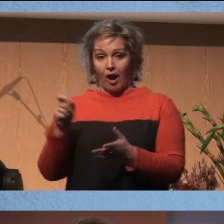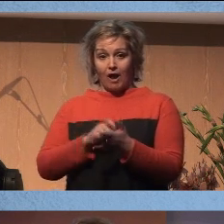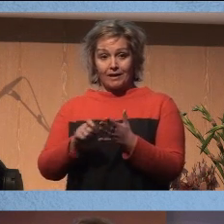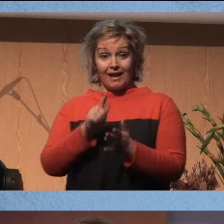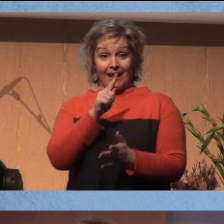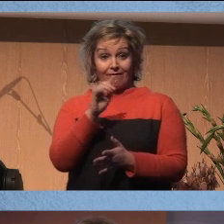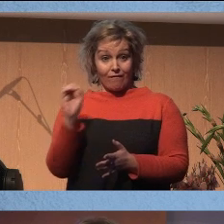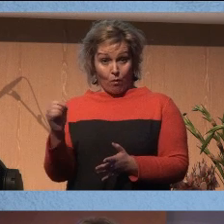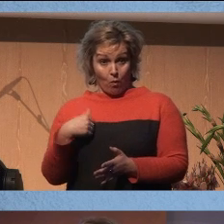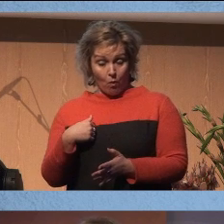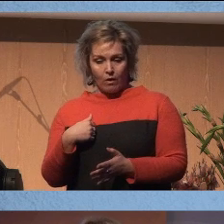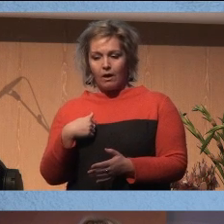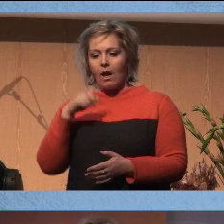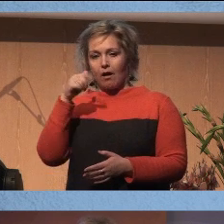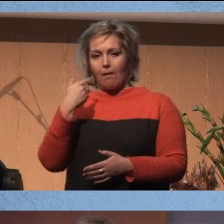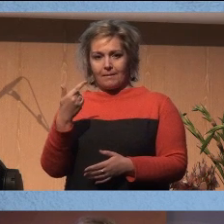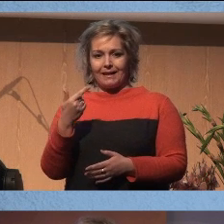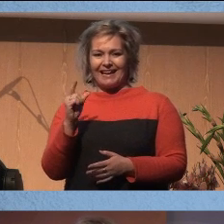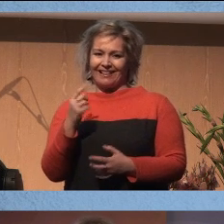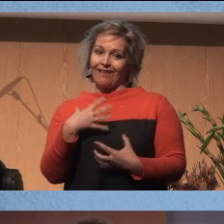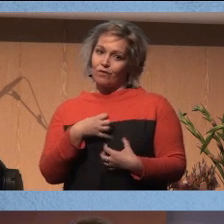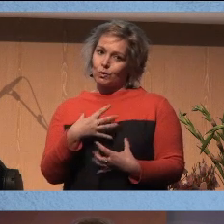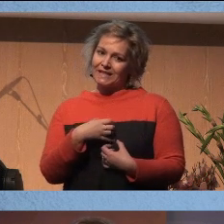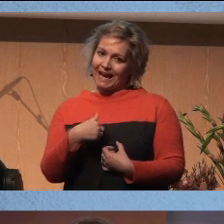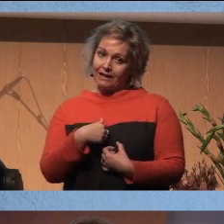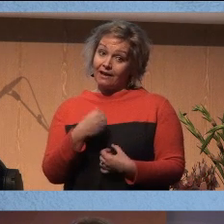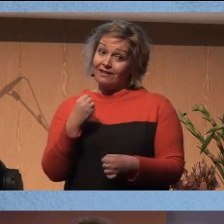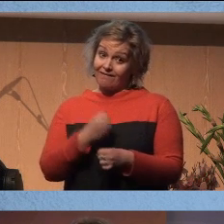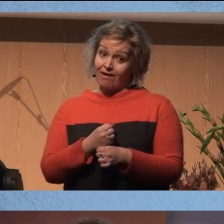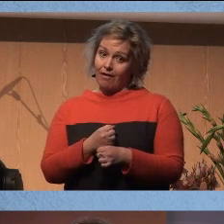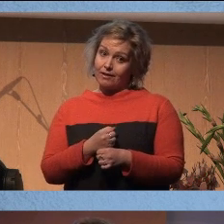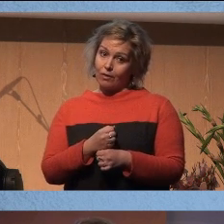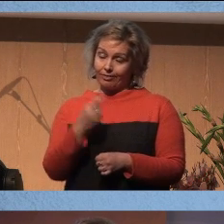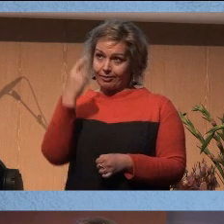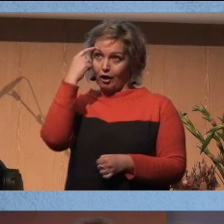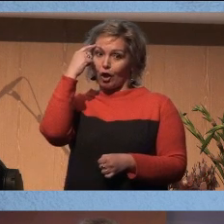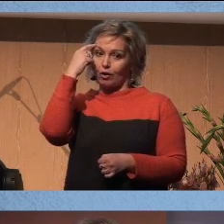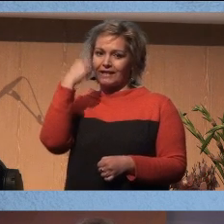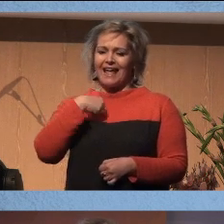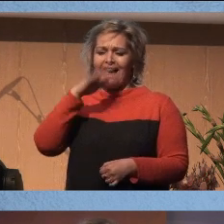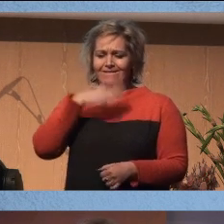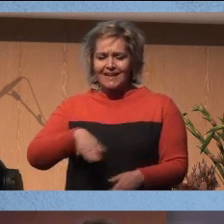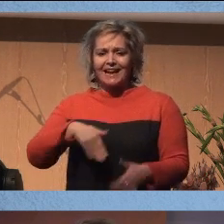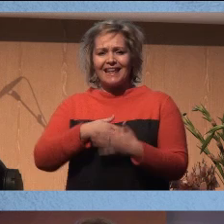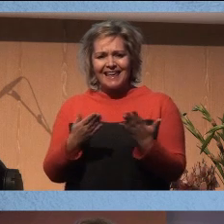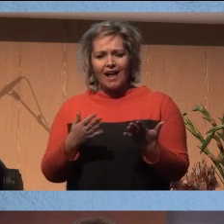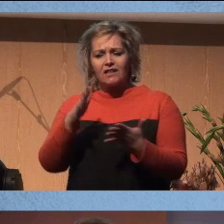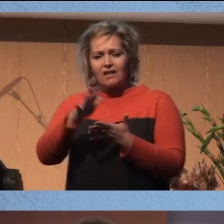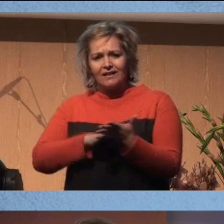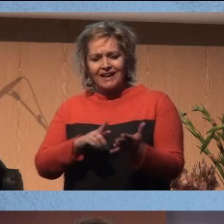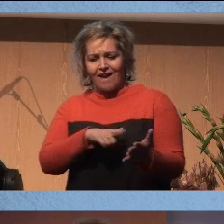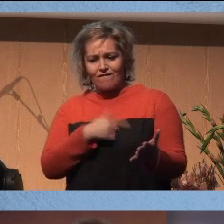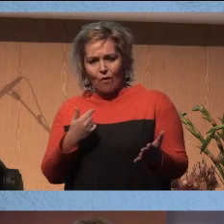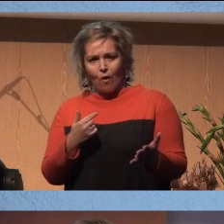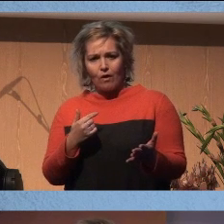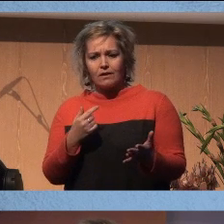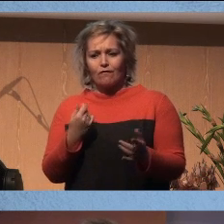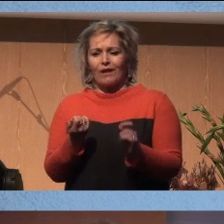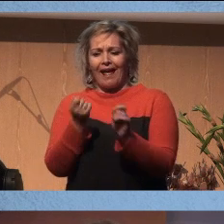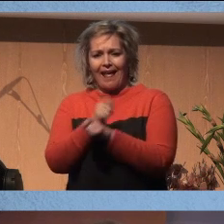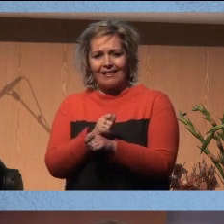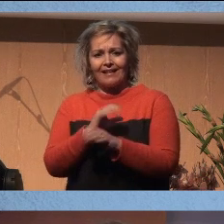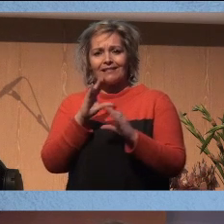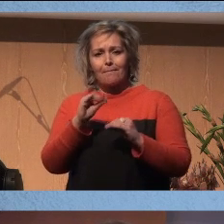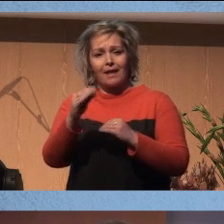generalsekretær i FFO kan jeg bli litt frustrert av det, det i hvert fall et tankekors, for jeg vil ikke at strategien vår for endring